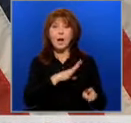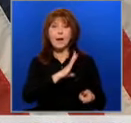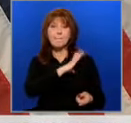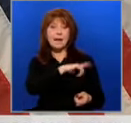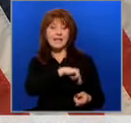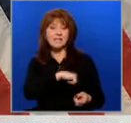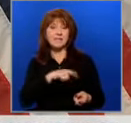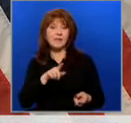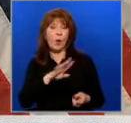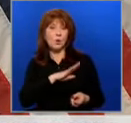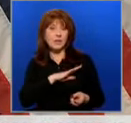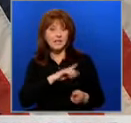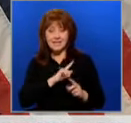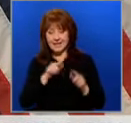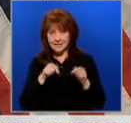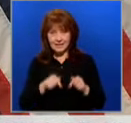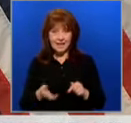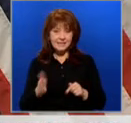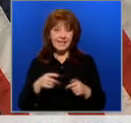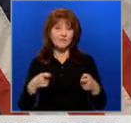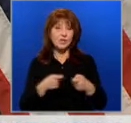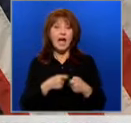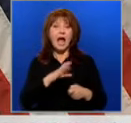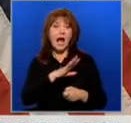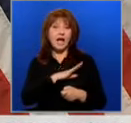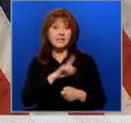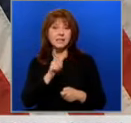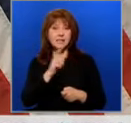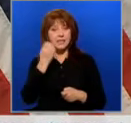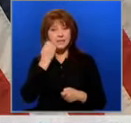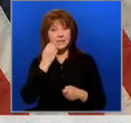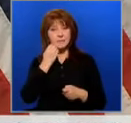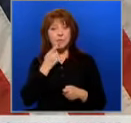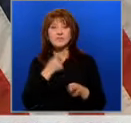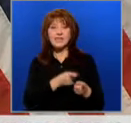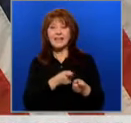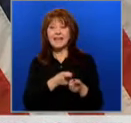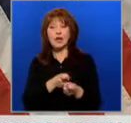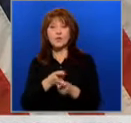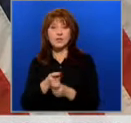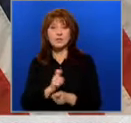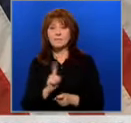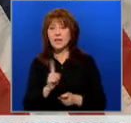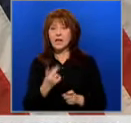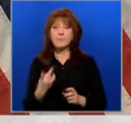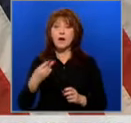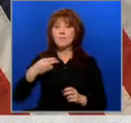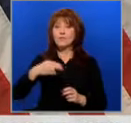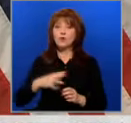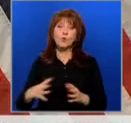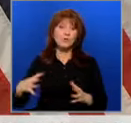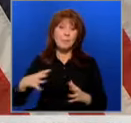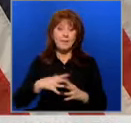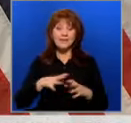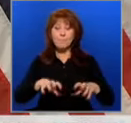не сега, не и след войната. Газа да не се използва като платформа за тероризъм, да няма повторна окупация, да няма